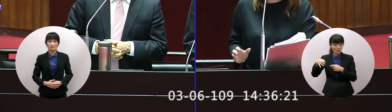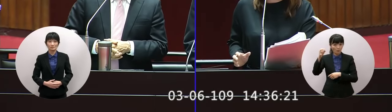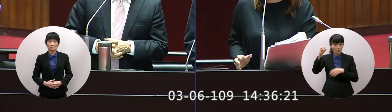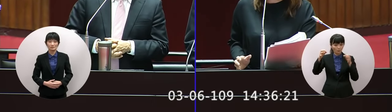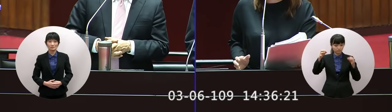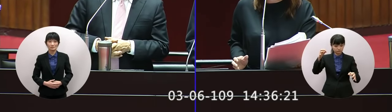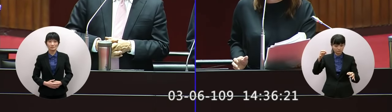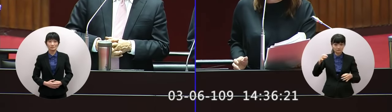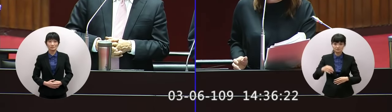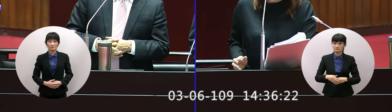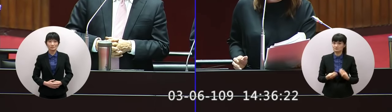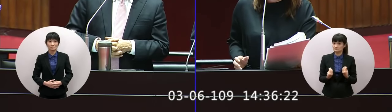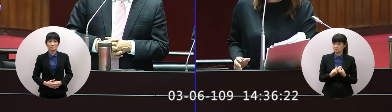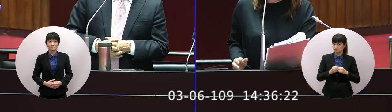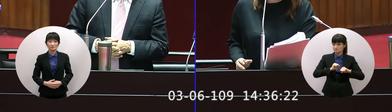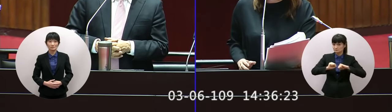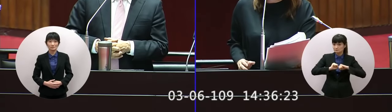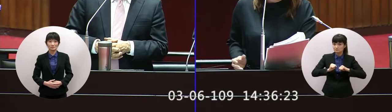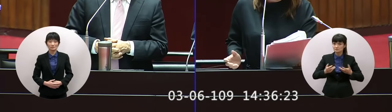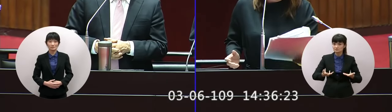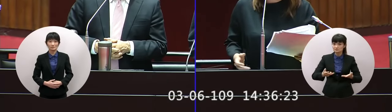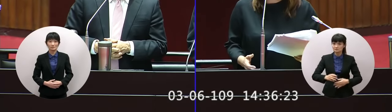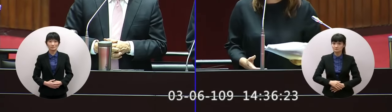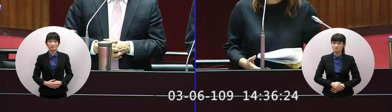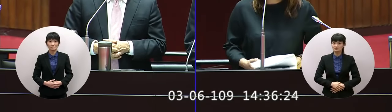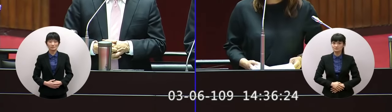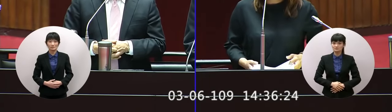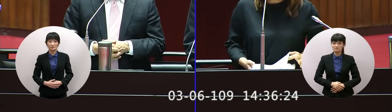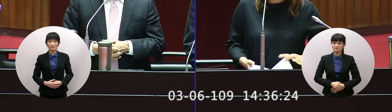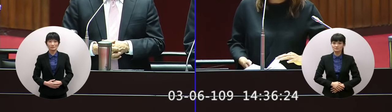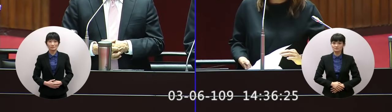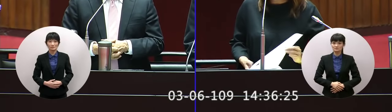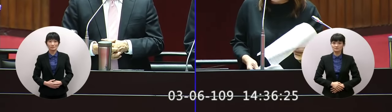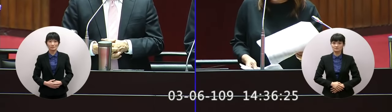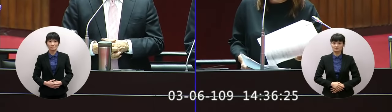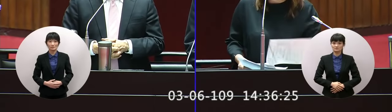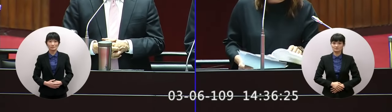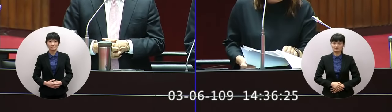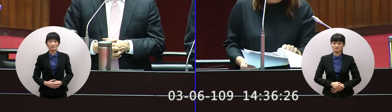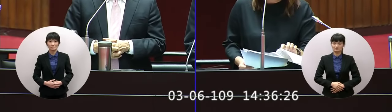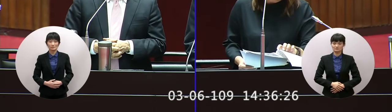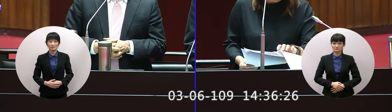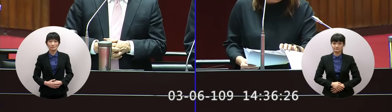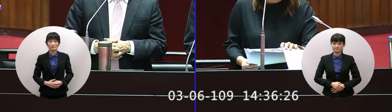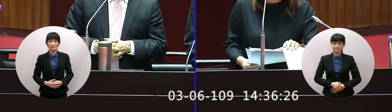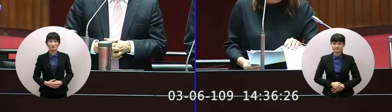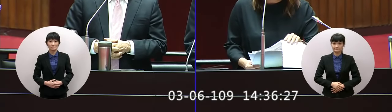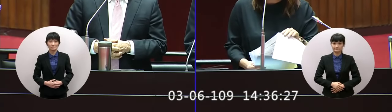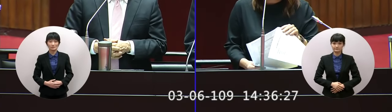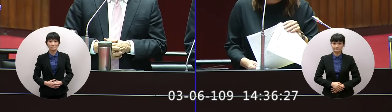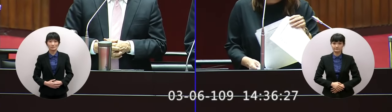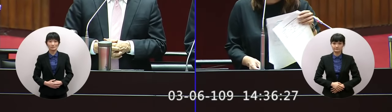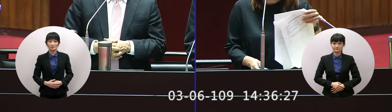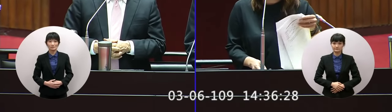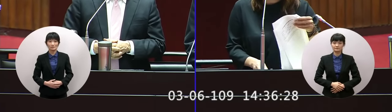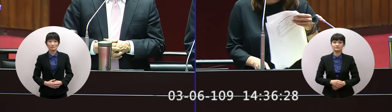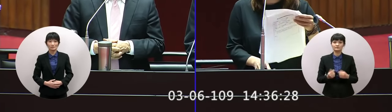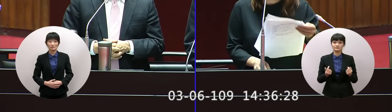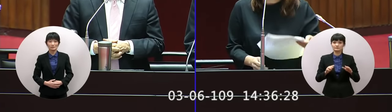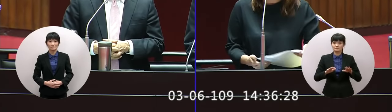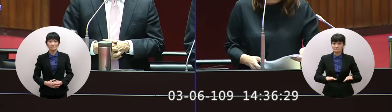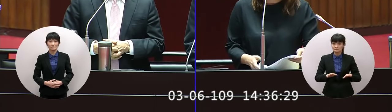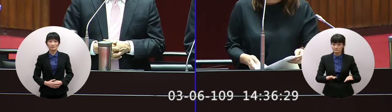实我们要怎么竞争？尤其像这样子面对像尤其我们主要